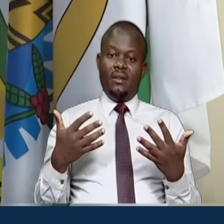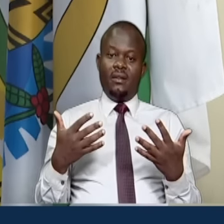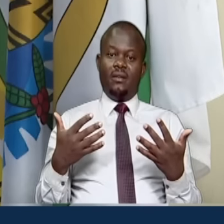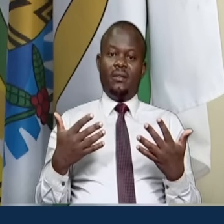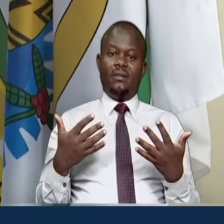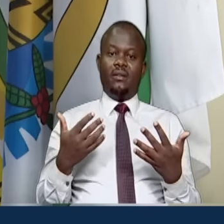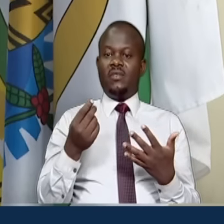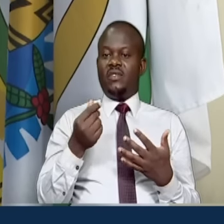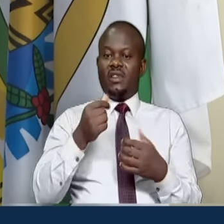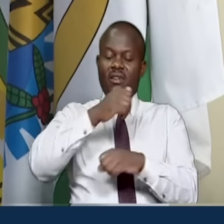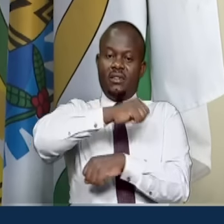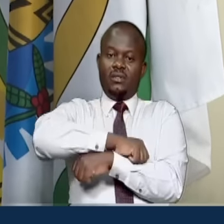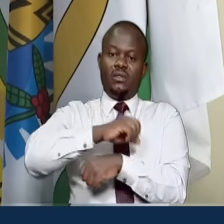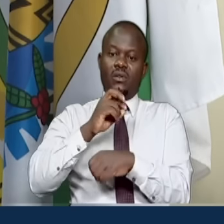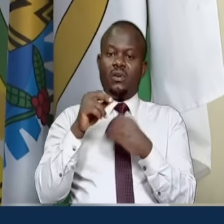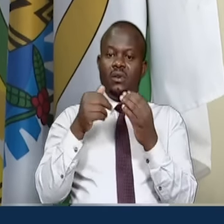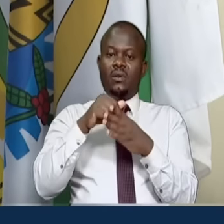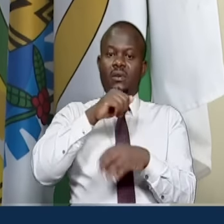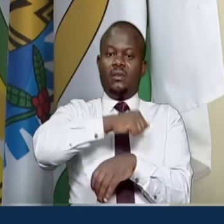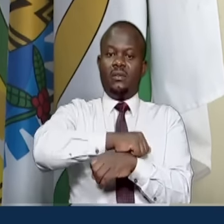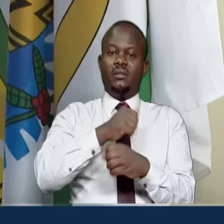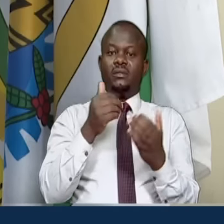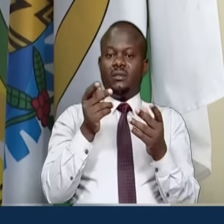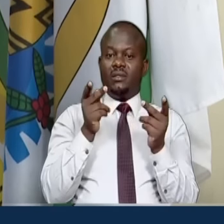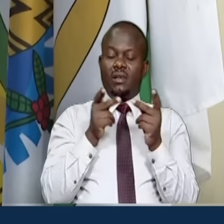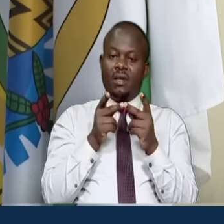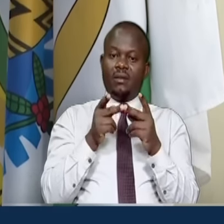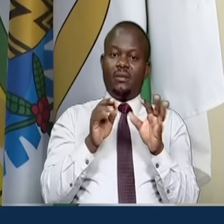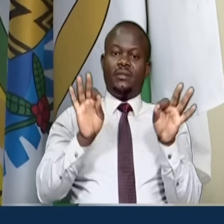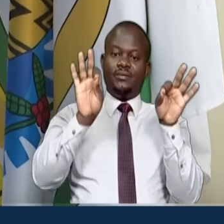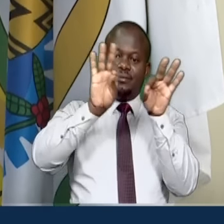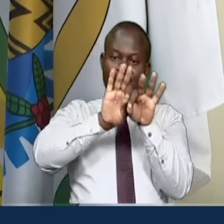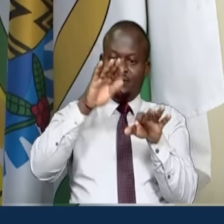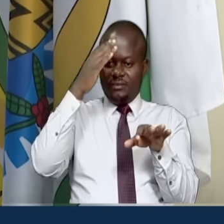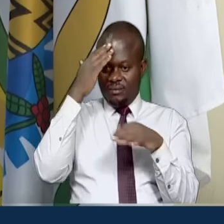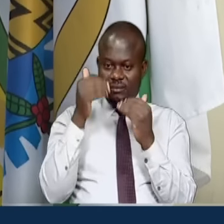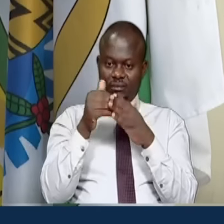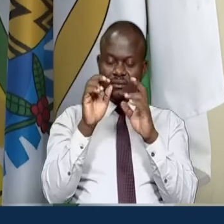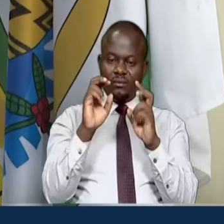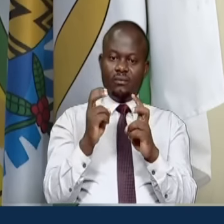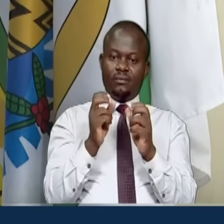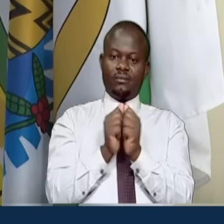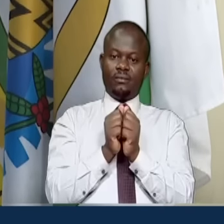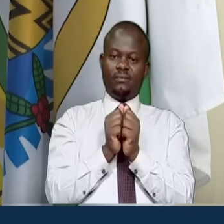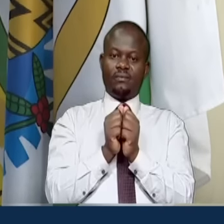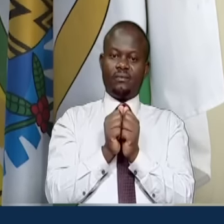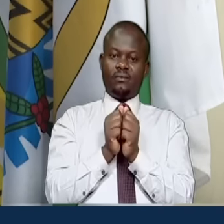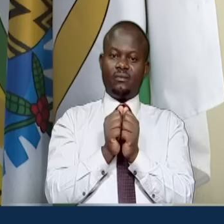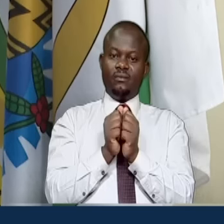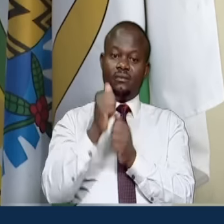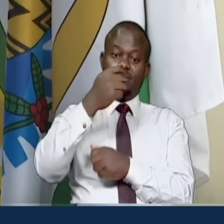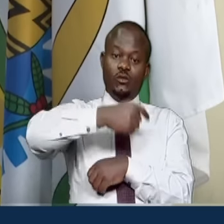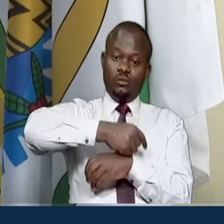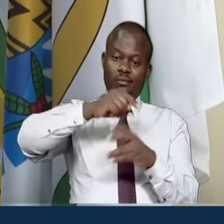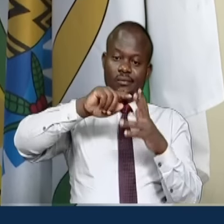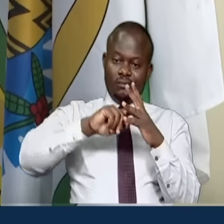school fees cyangwa se amafaranga y'ishuri aho biri ngombwa, kugira ngo umunsi wo